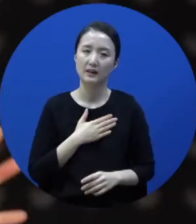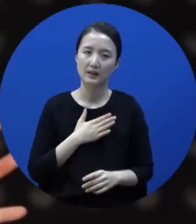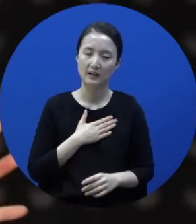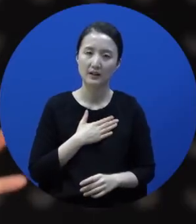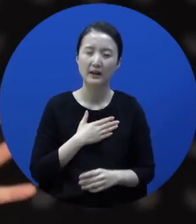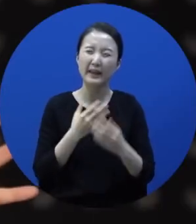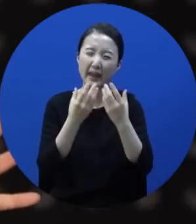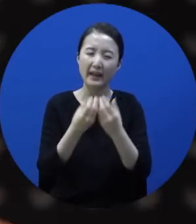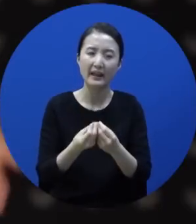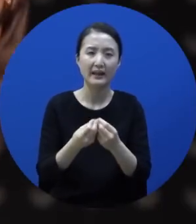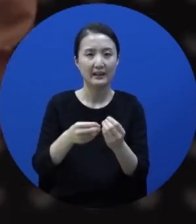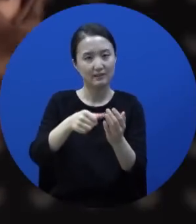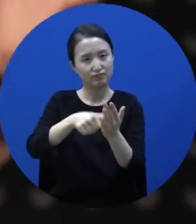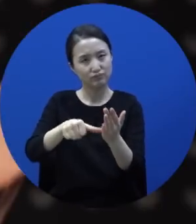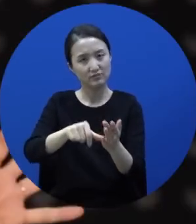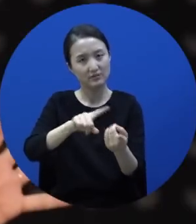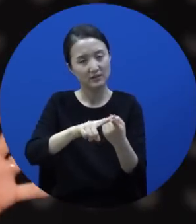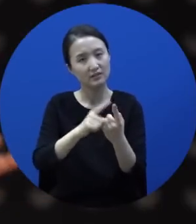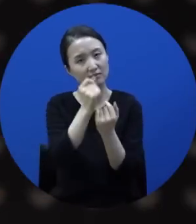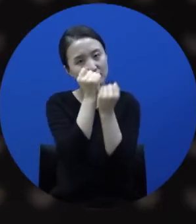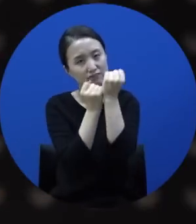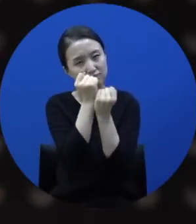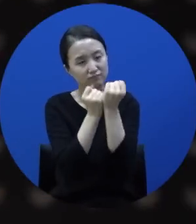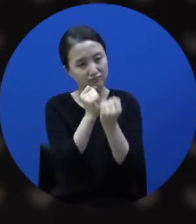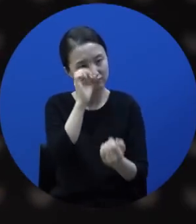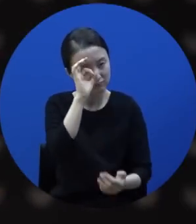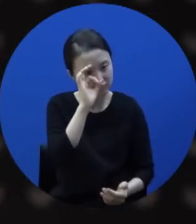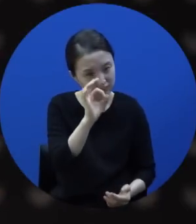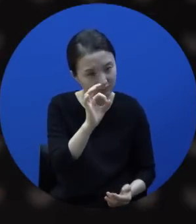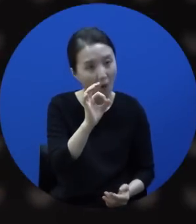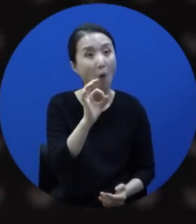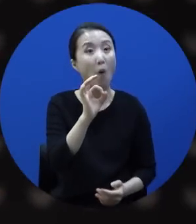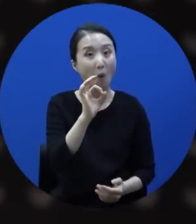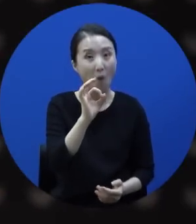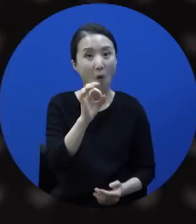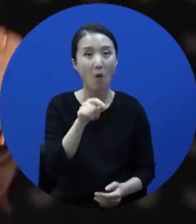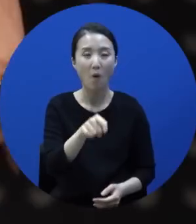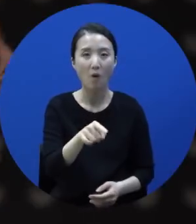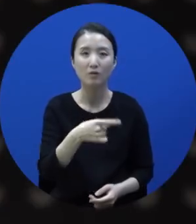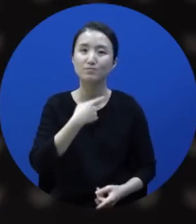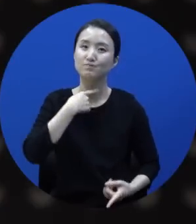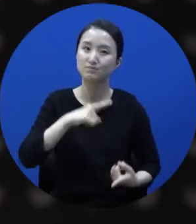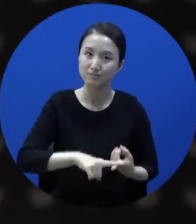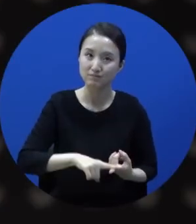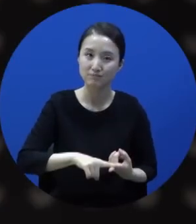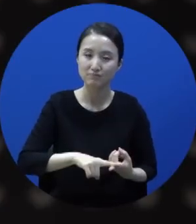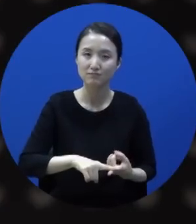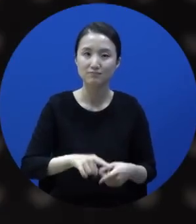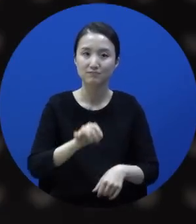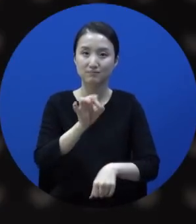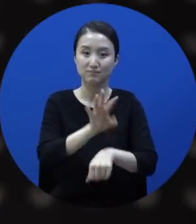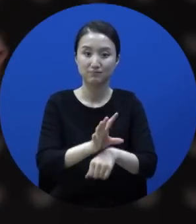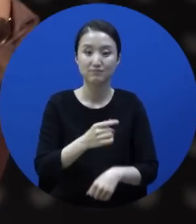대한 소개글을 봤어요. 예를 들면 그러면 그 소개글을 보고 이거 사고 싶어 라고 생각하면